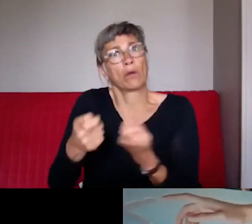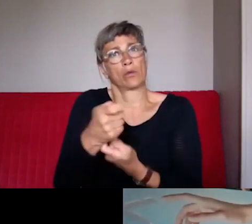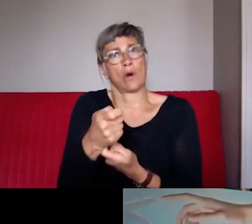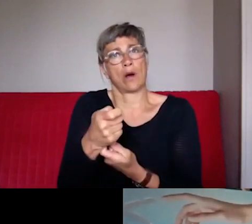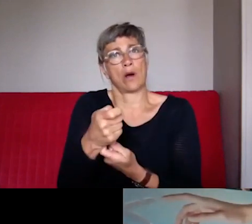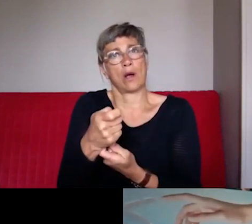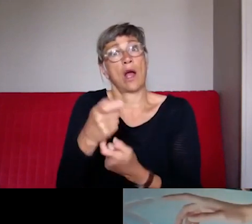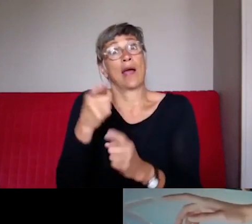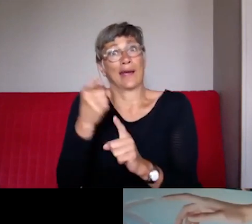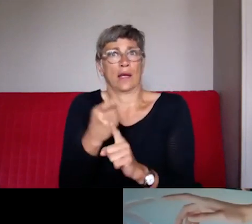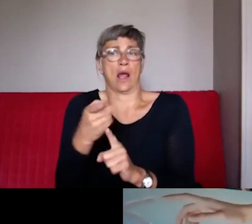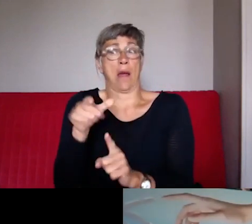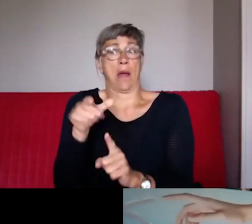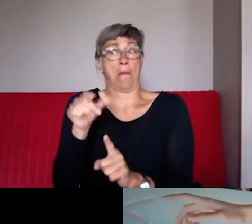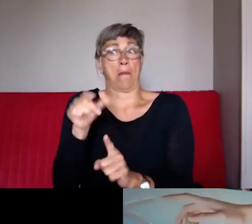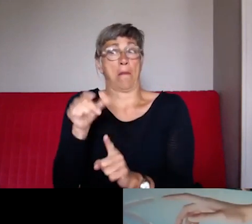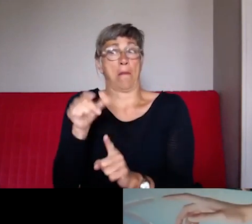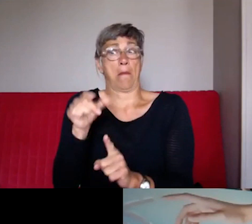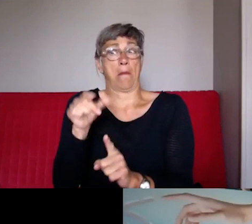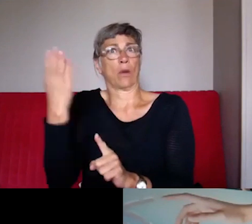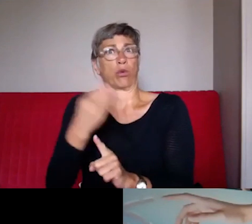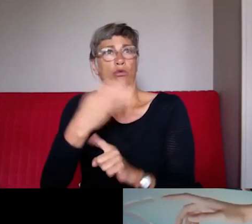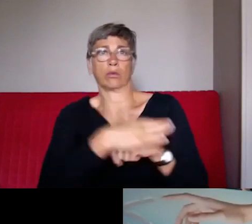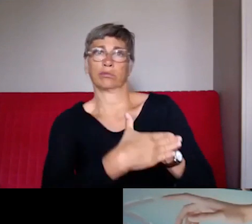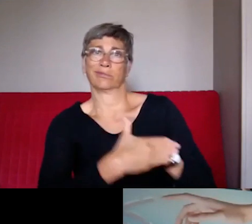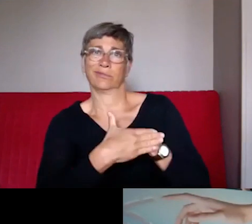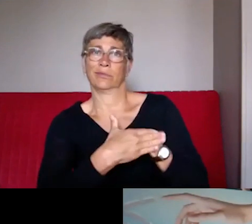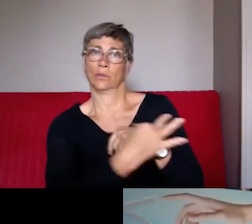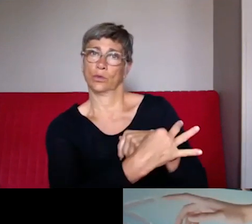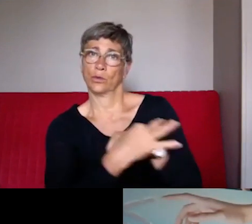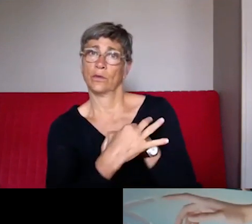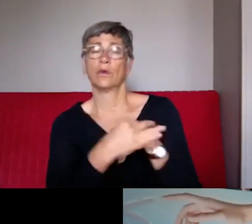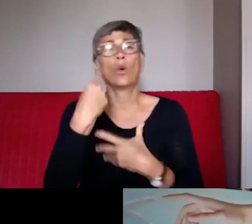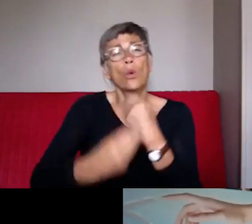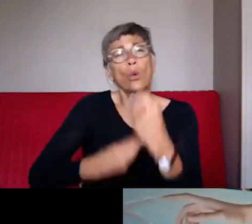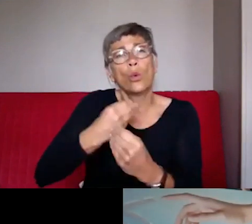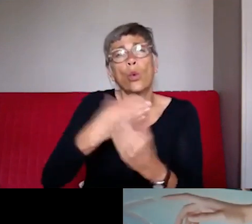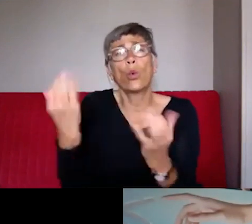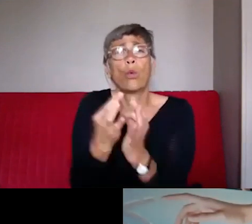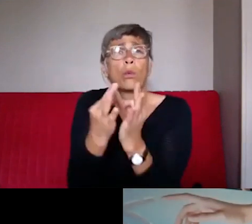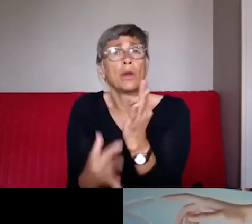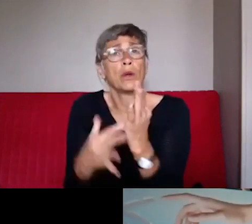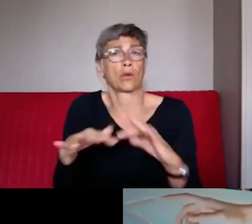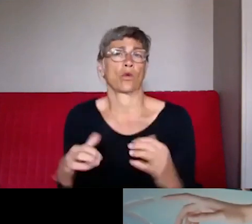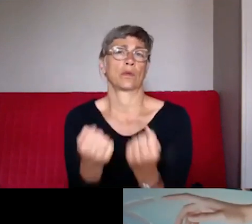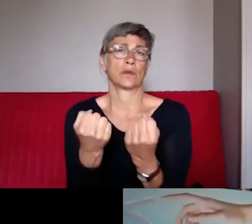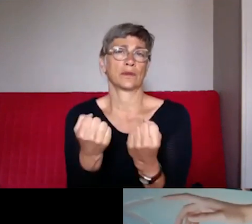vont avoir besoin soit d'un suivi, d'un accompagnement, soit bien sûr d'un bilan de compétences.